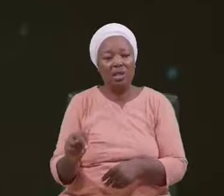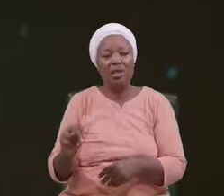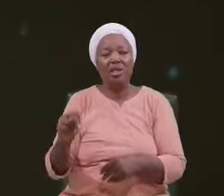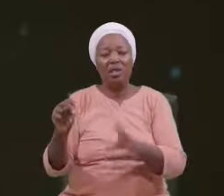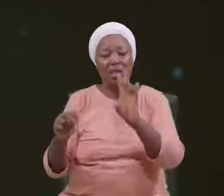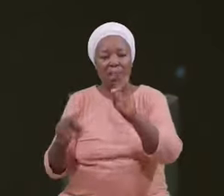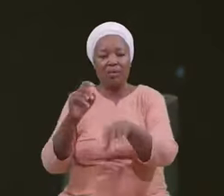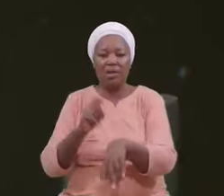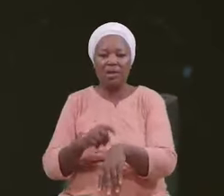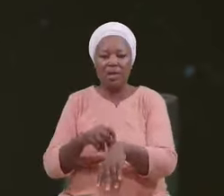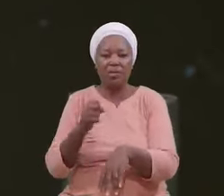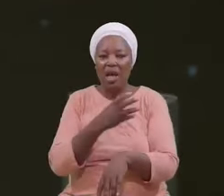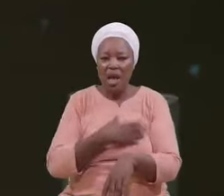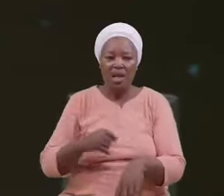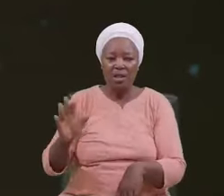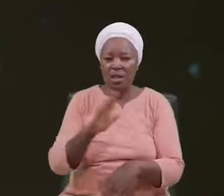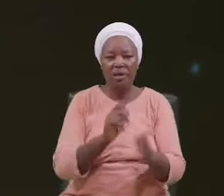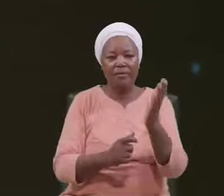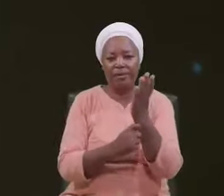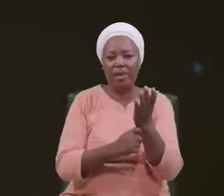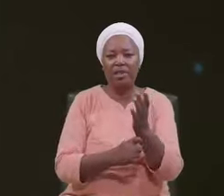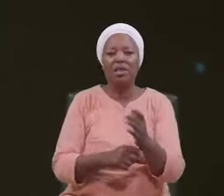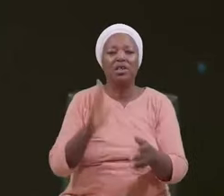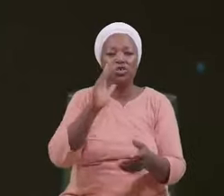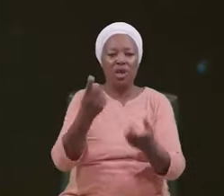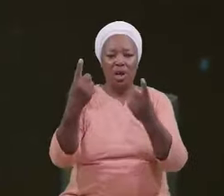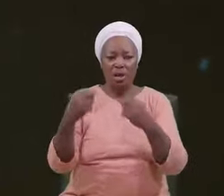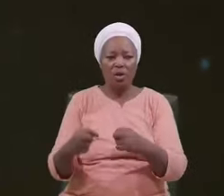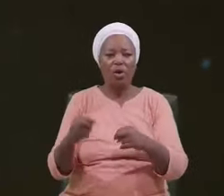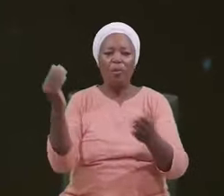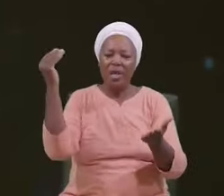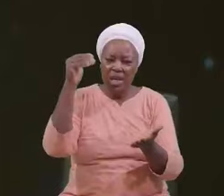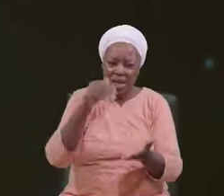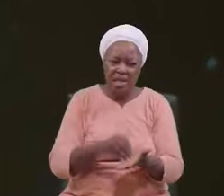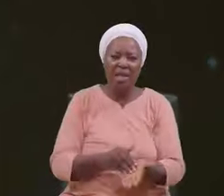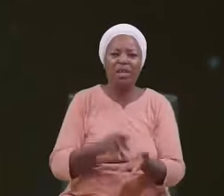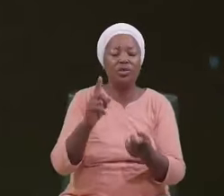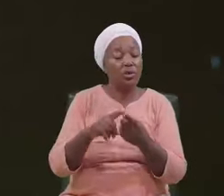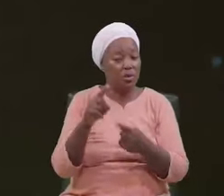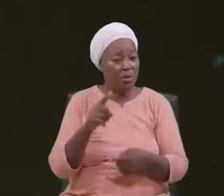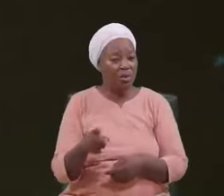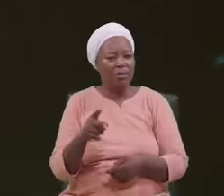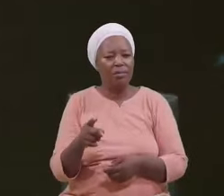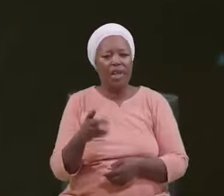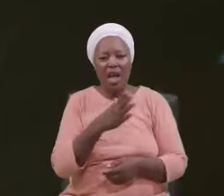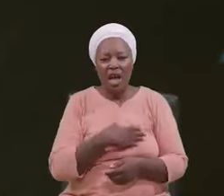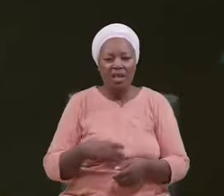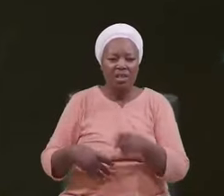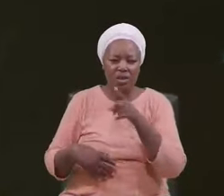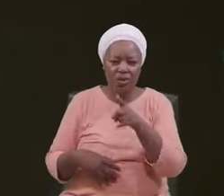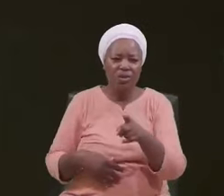Jourdain. Ta chair redeviendra saine et tu seras